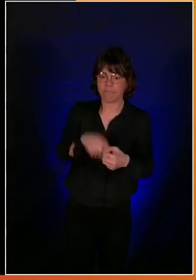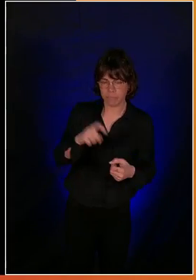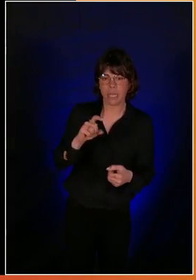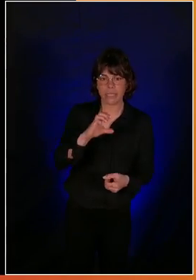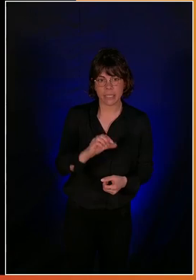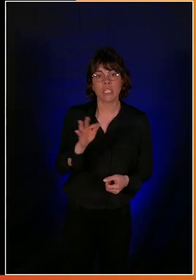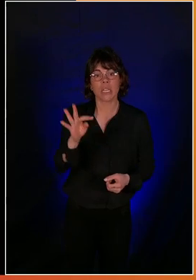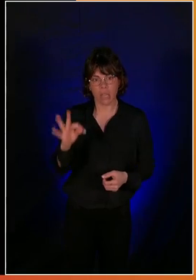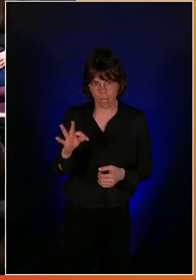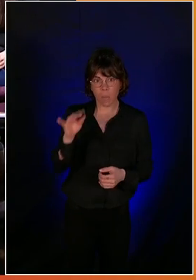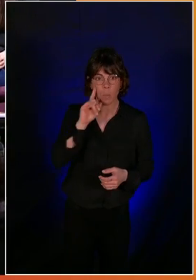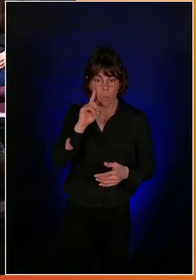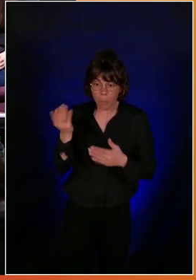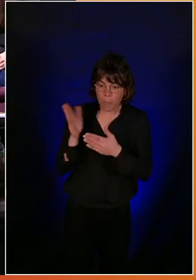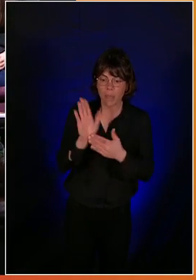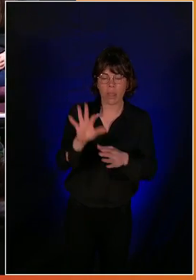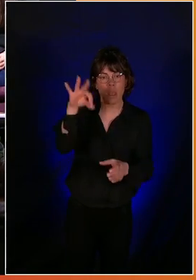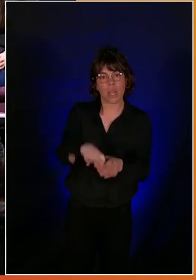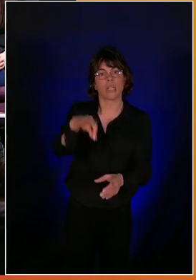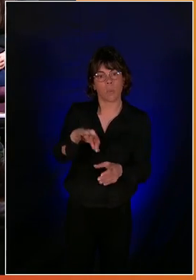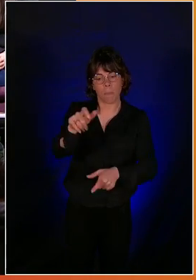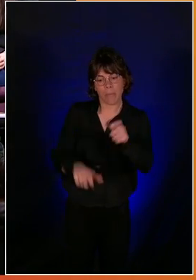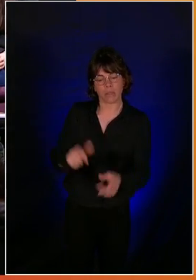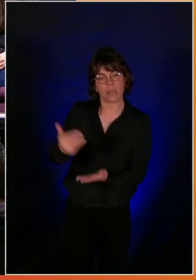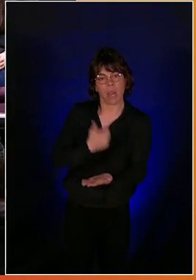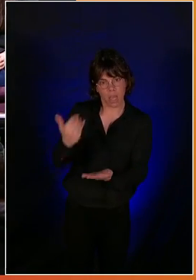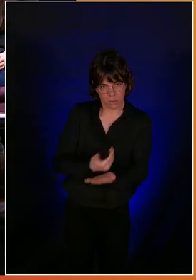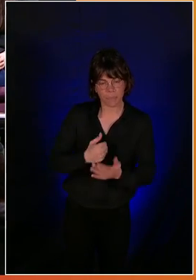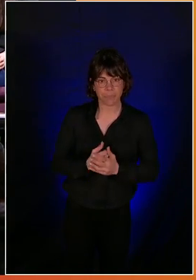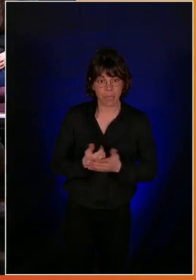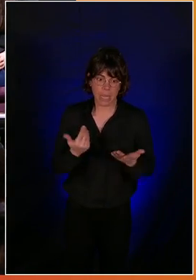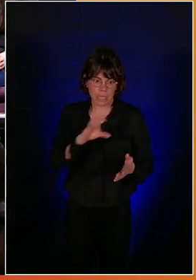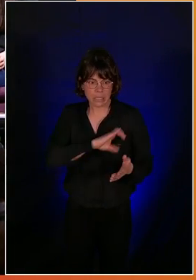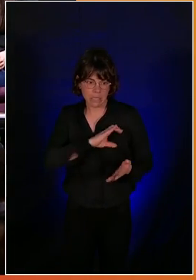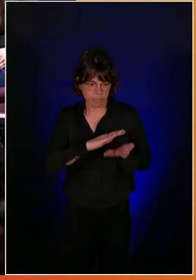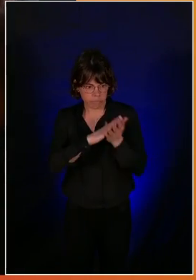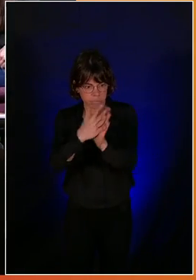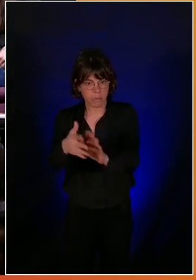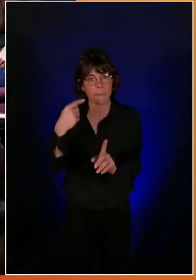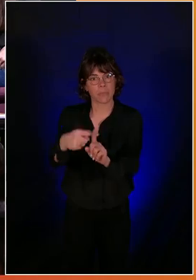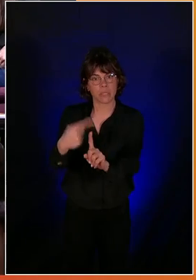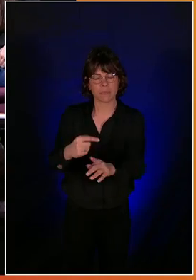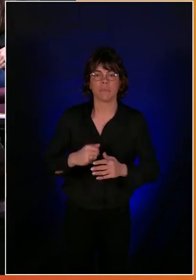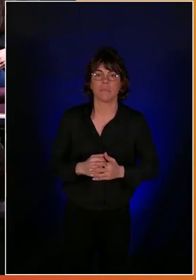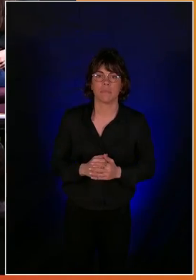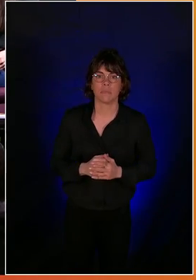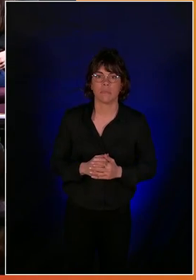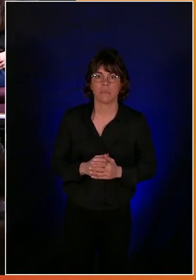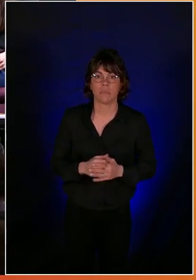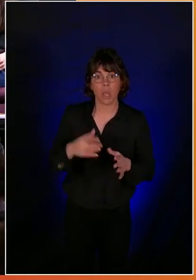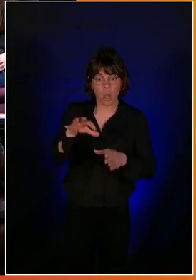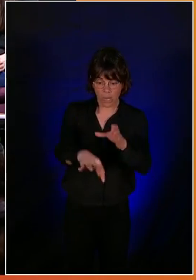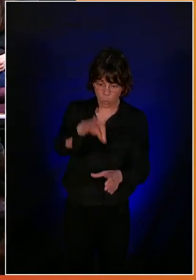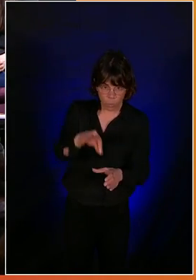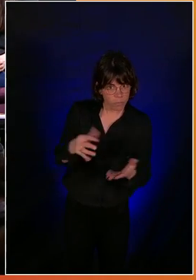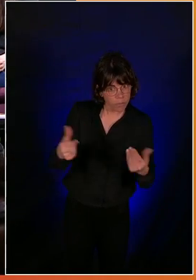il y a quelques années pour se présenter aux élections du personnel et ainsi tenter d'améliorer les choses ceux qui ont été élus